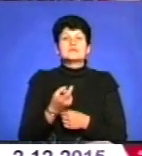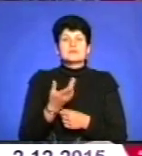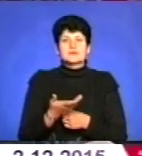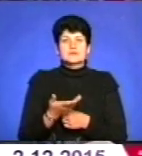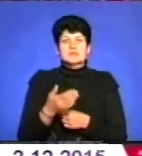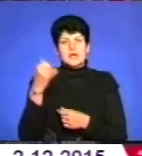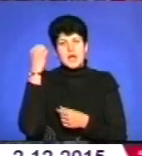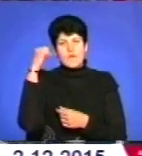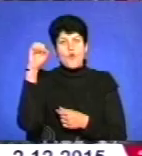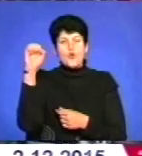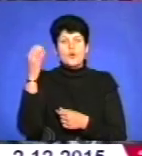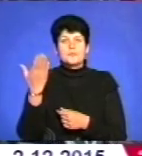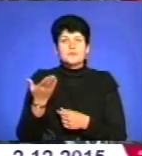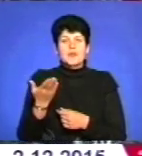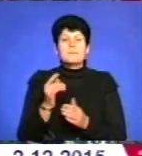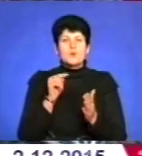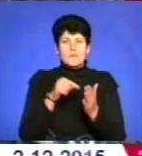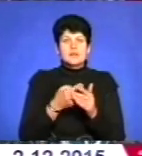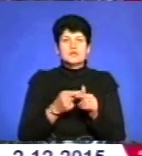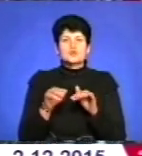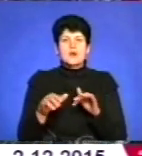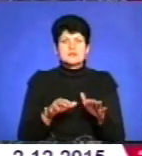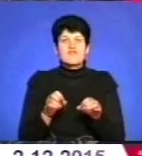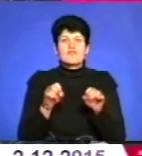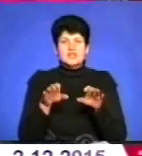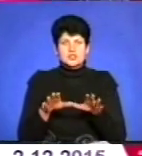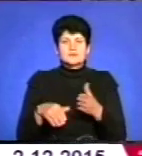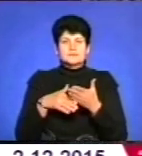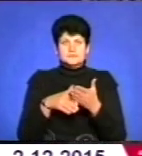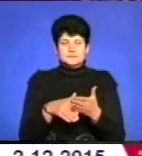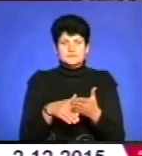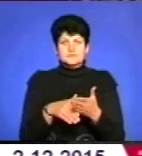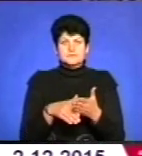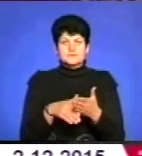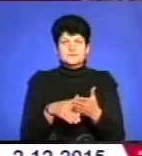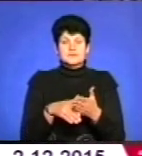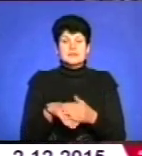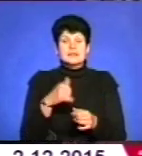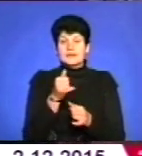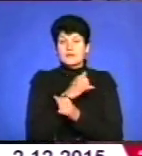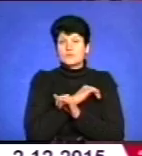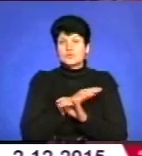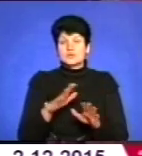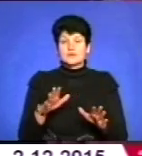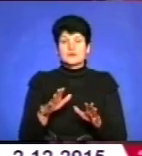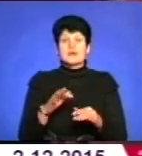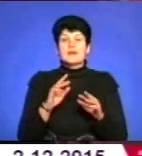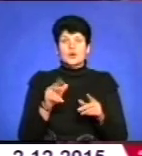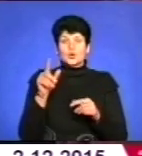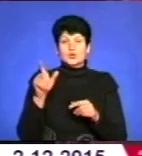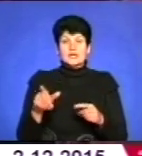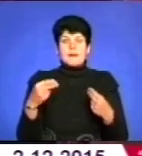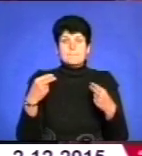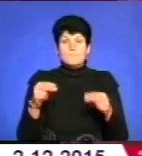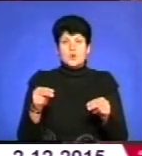ворога. І потрапили на цю акцію, так і вирішила долучитися? Да. То неприпустимо, то як? Людина продасть орган, то вона